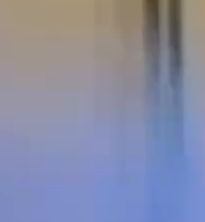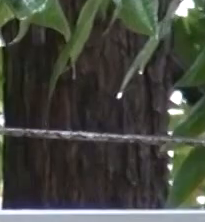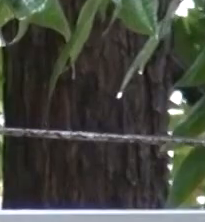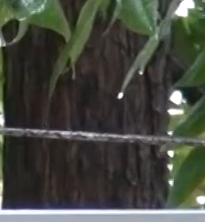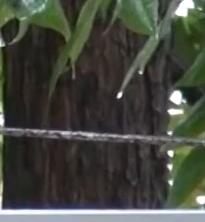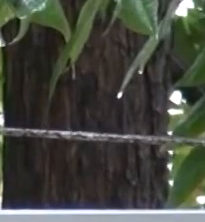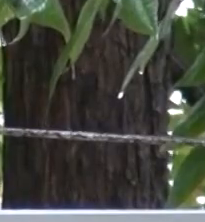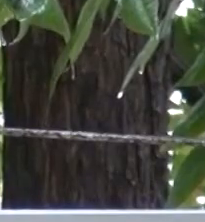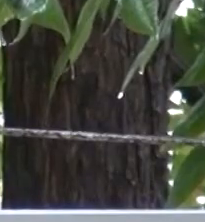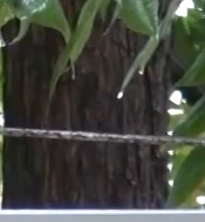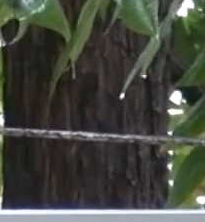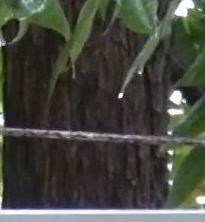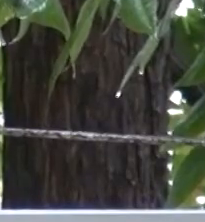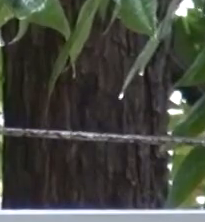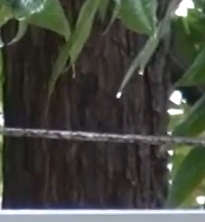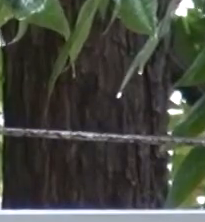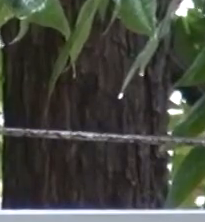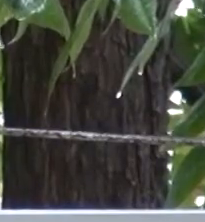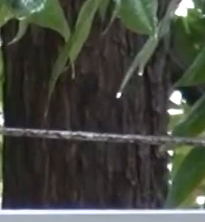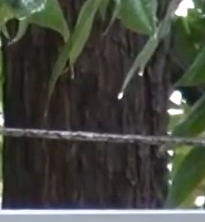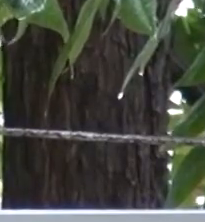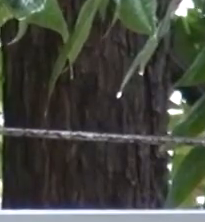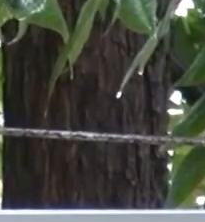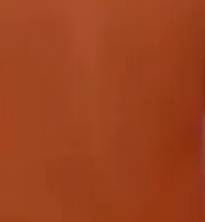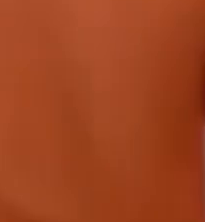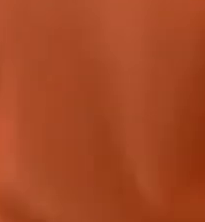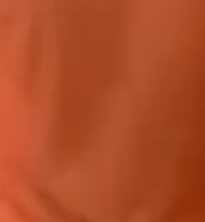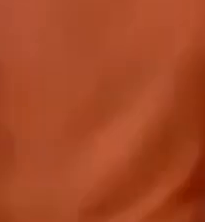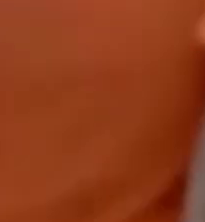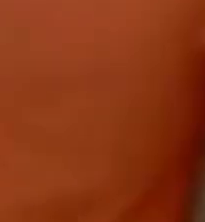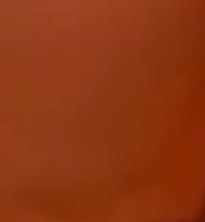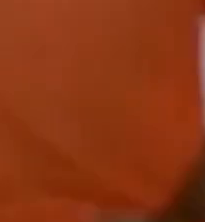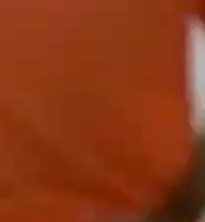פוגש אותם. ושם אתה מתחיל להרגיש כמו איזה בית.